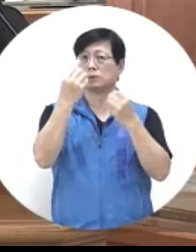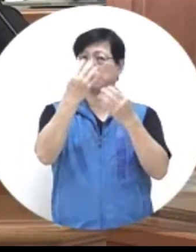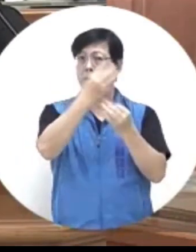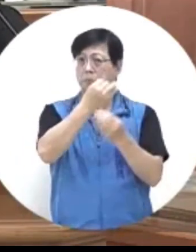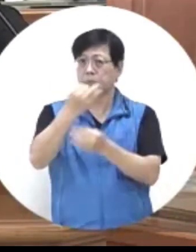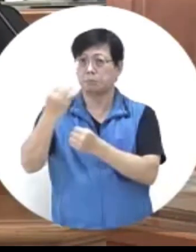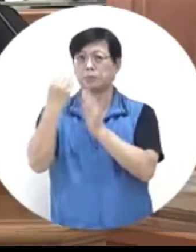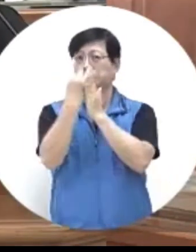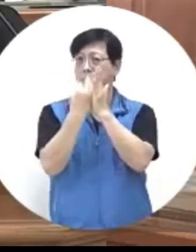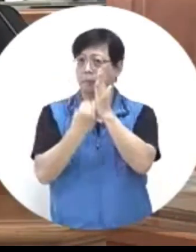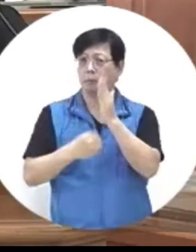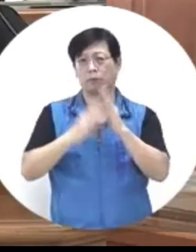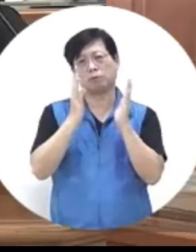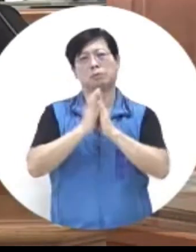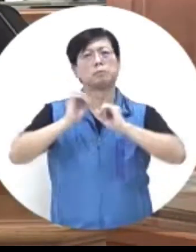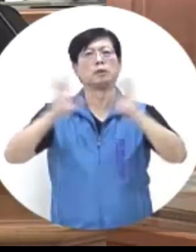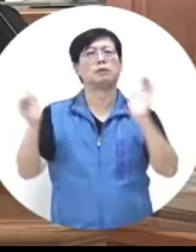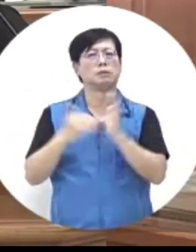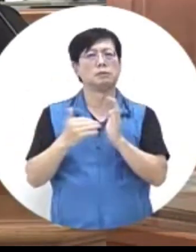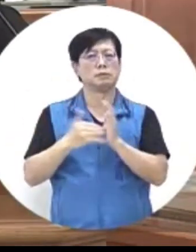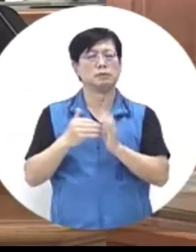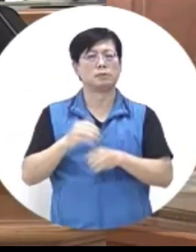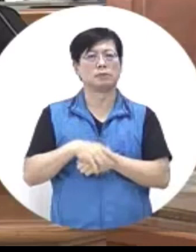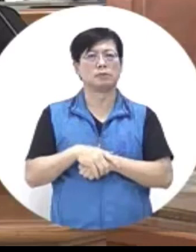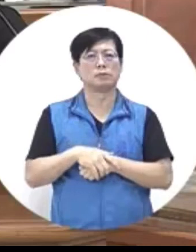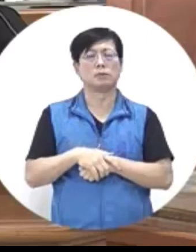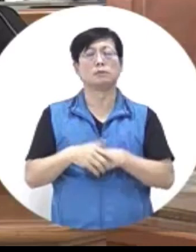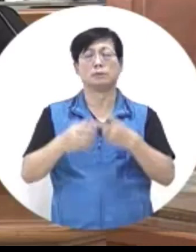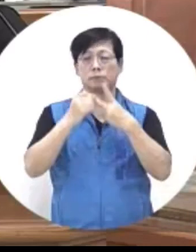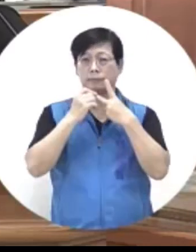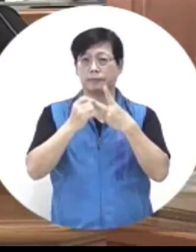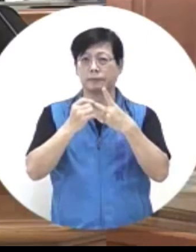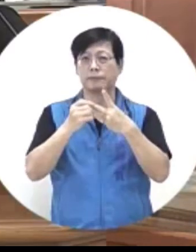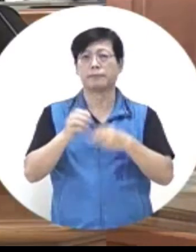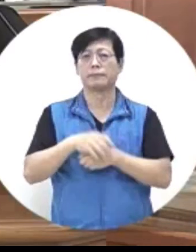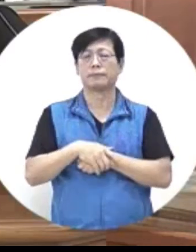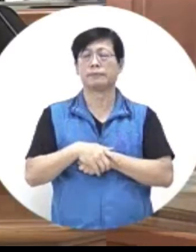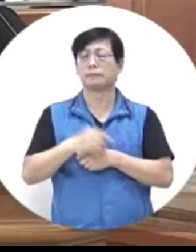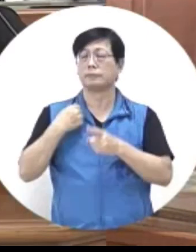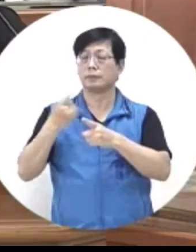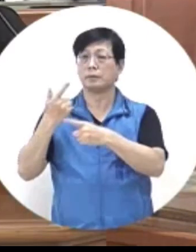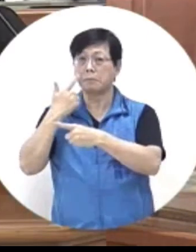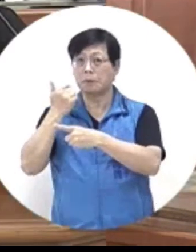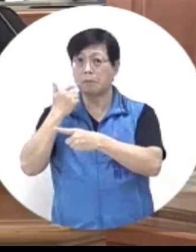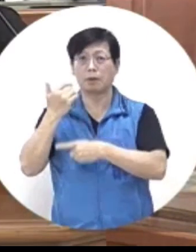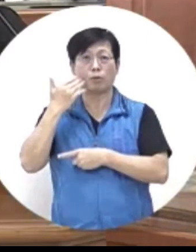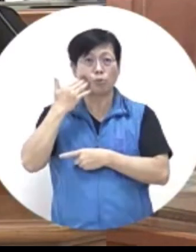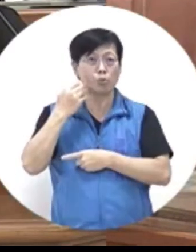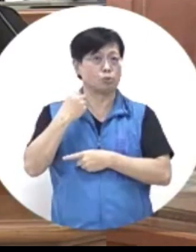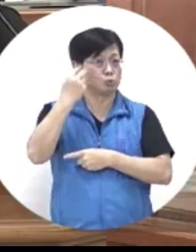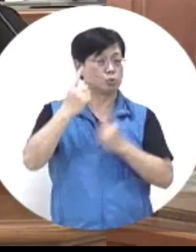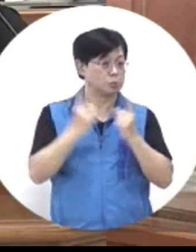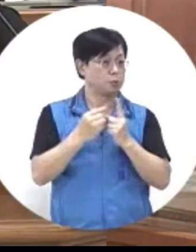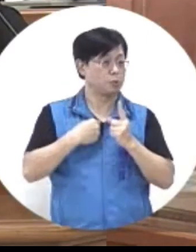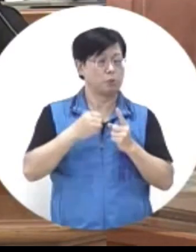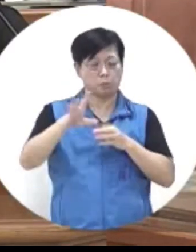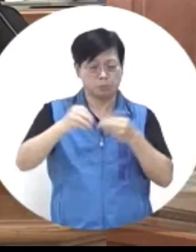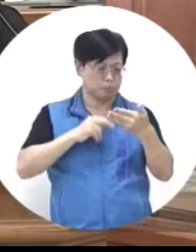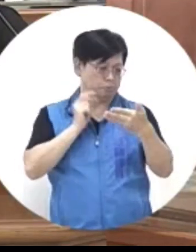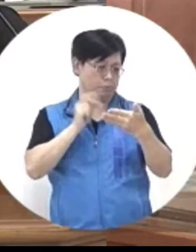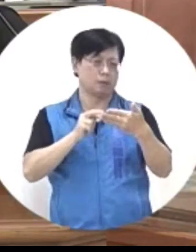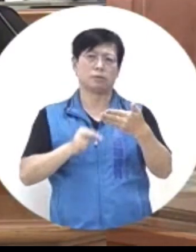都公布了。第二，相关的实际都公布了。第二个 内容， 家属如果面对我们所提供的资